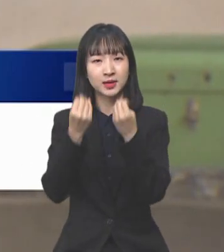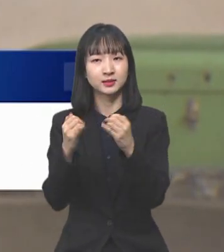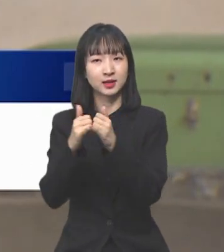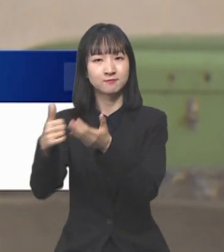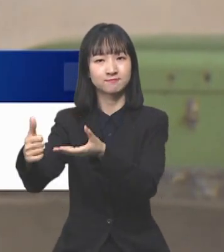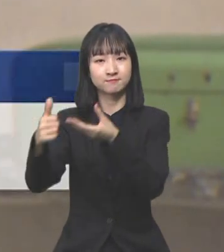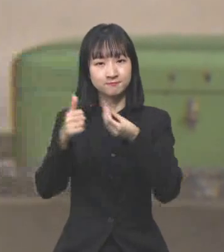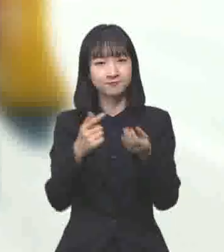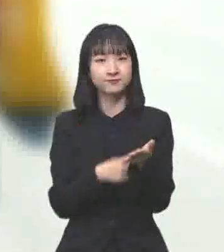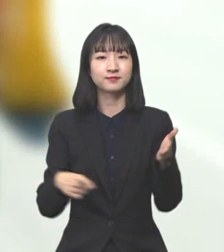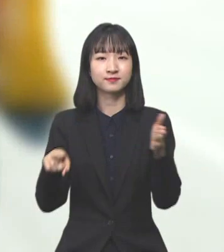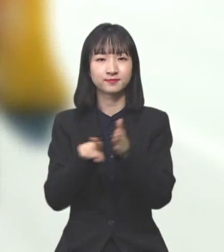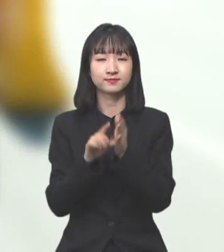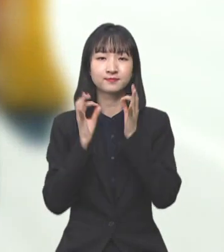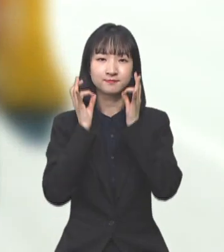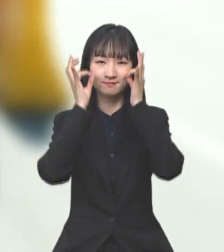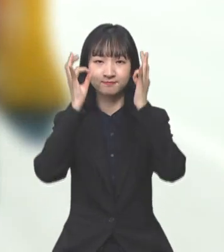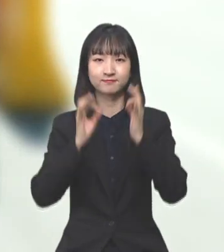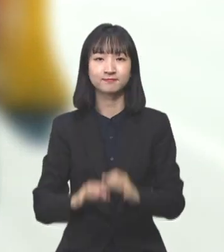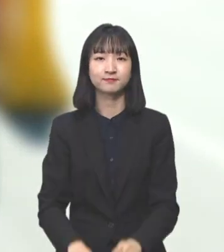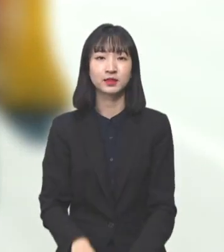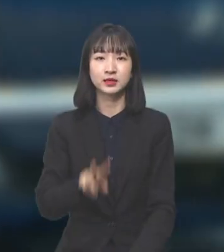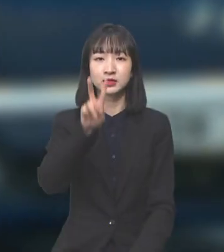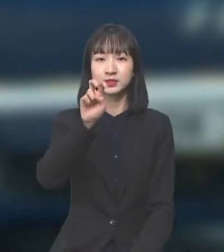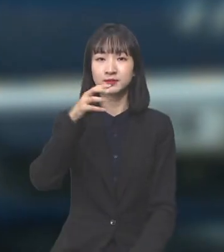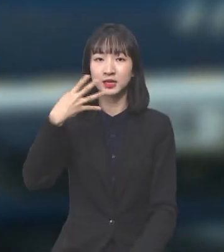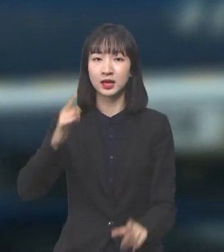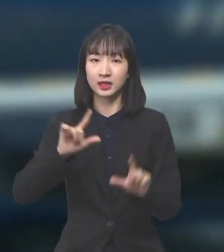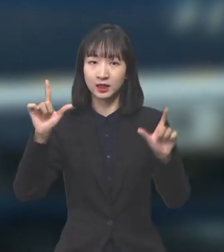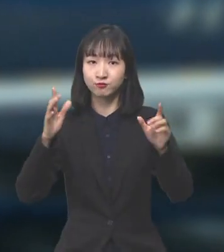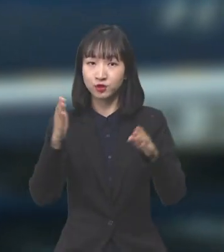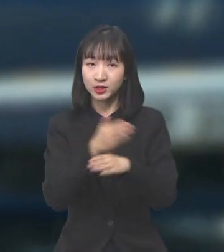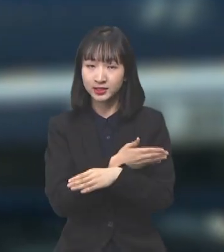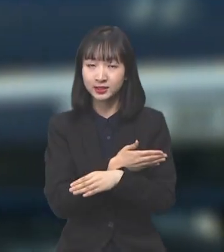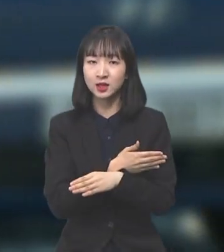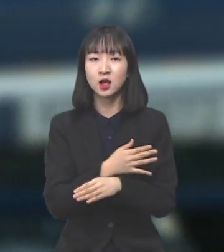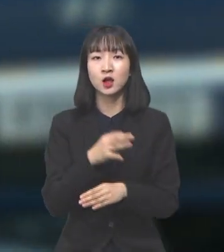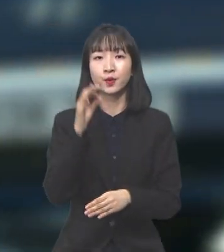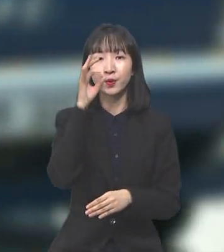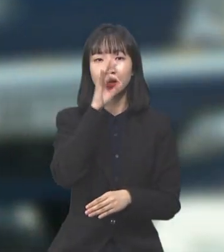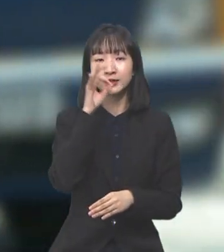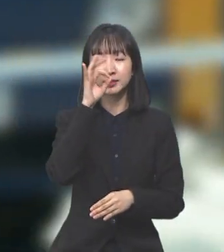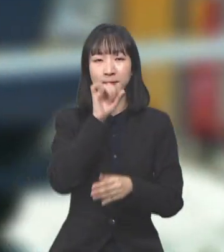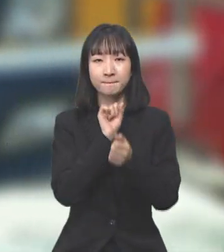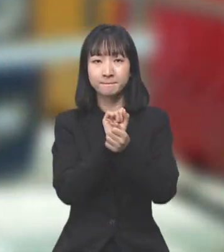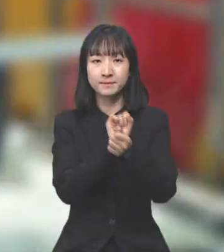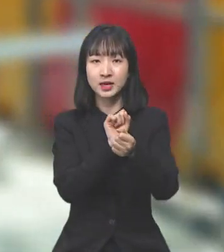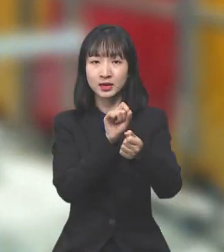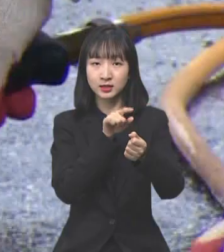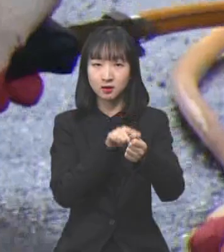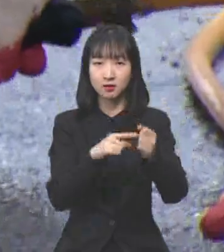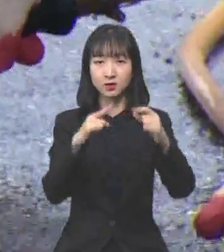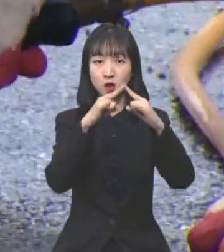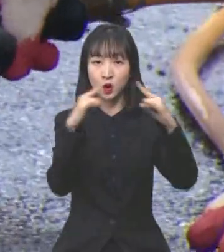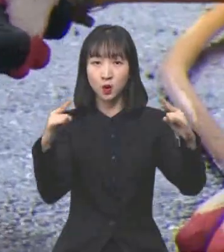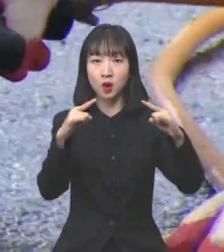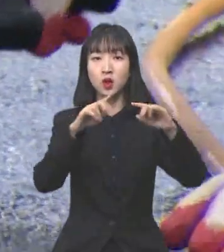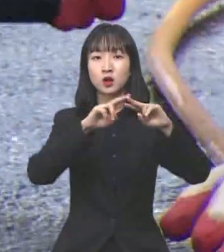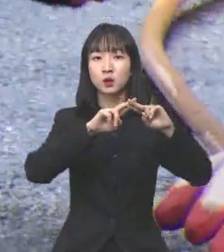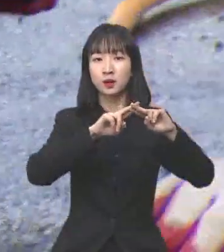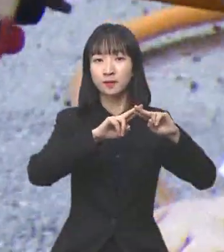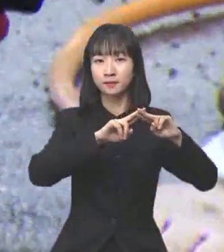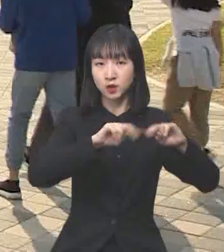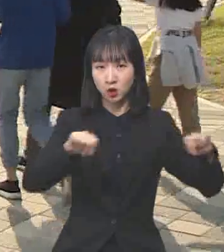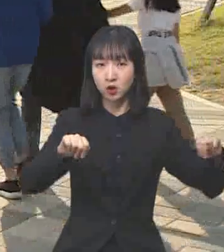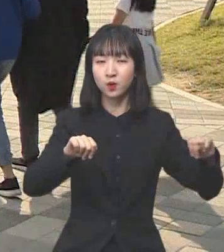최선을 다할 예정입니다 24일부터 는 그동안 차량 정체를 위 잡던 돼지 열병 방역 초소를 철거하고 본격적인